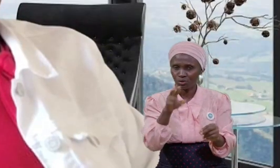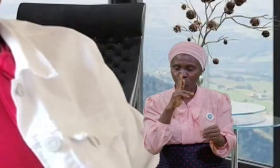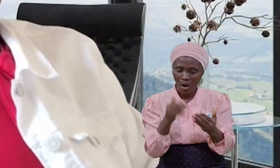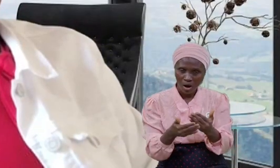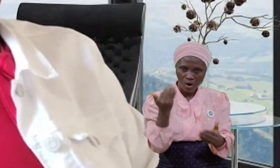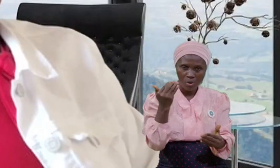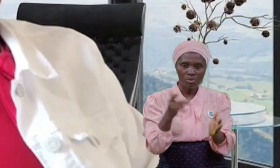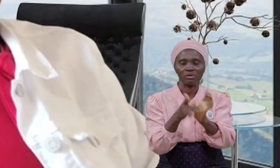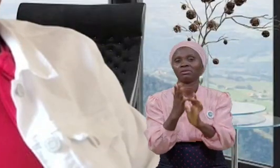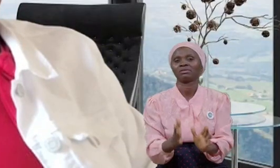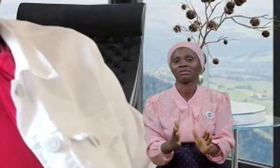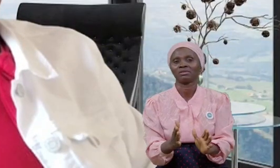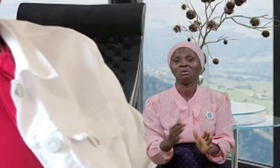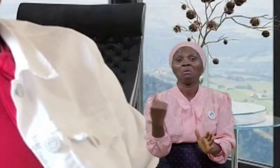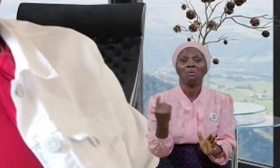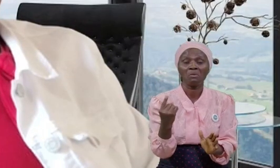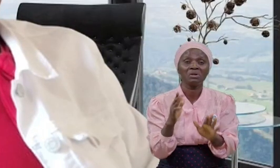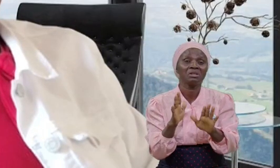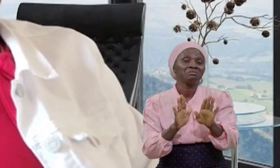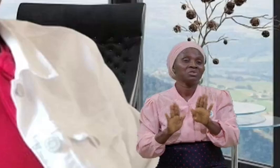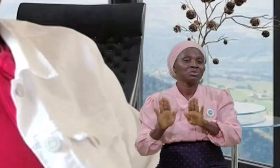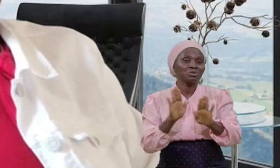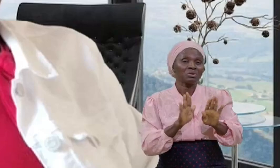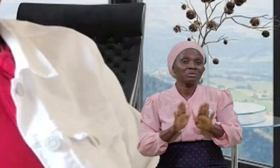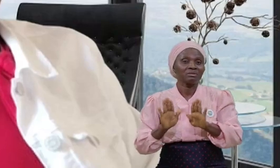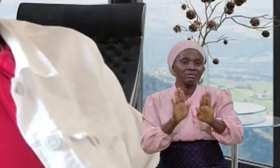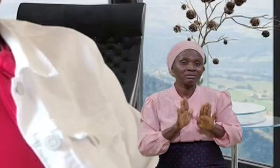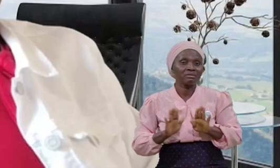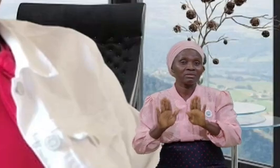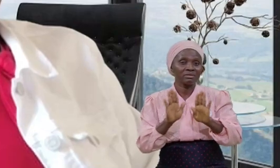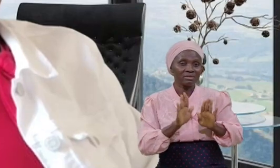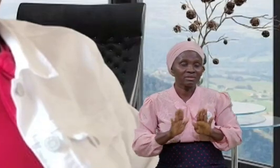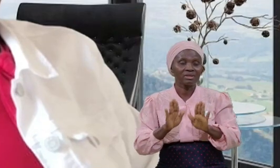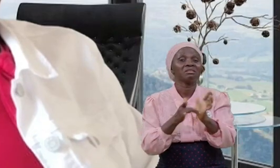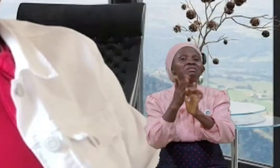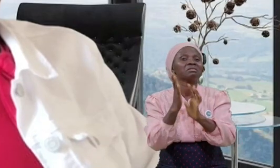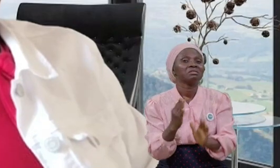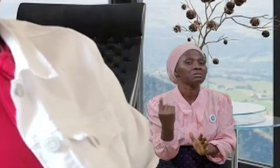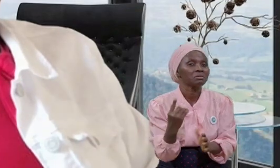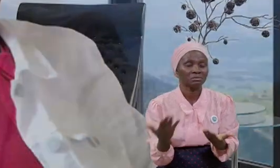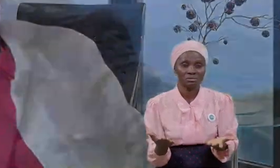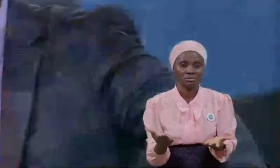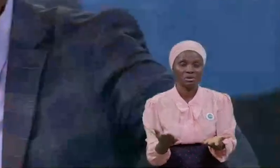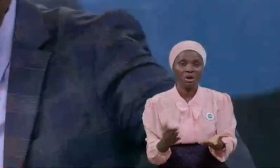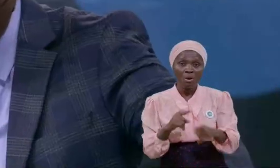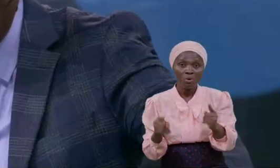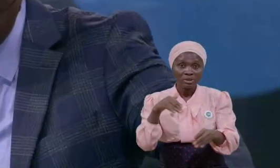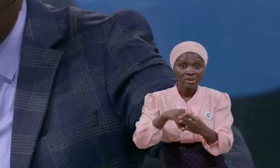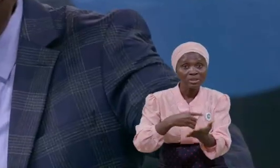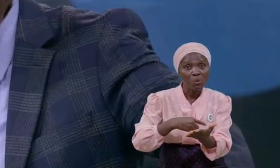Chrétien de dimanche. Mais dans la semaine, ta vie est comme un